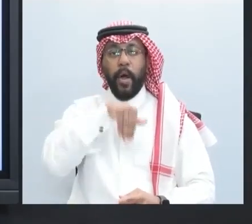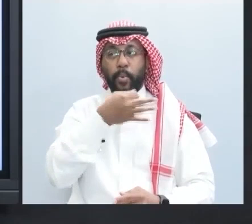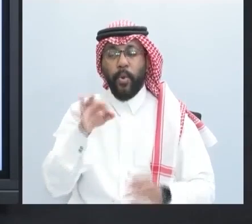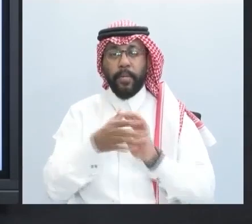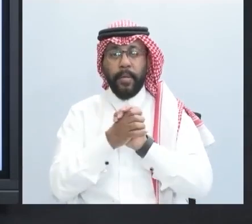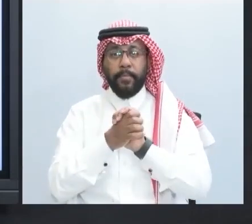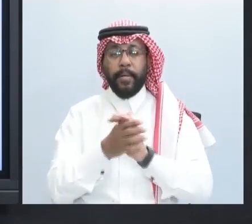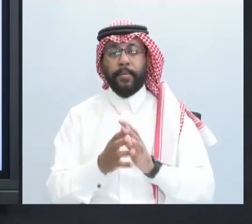وعلى اله وصحبه اجمعين